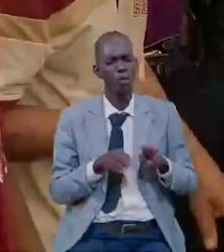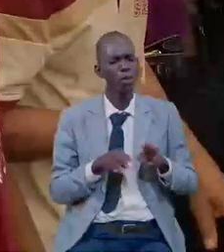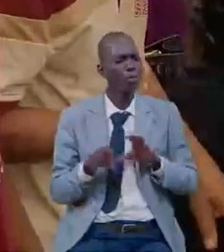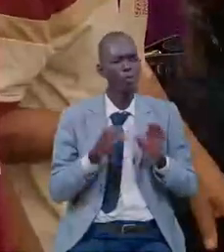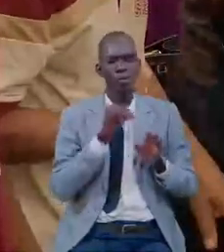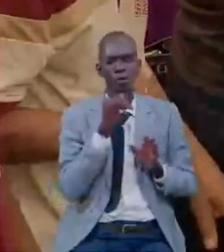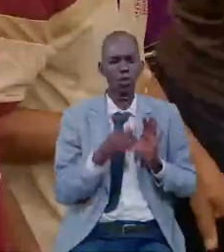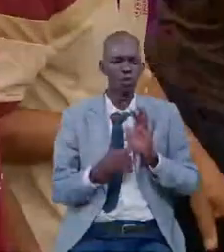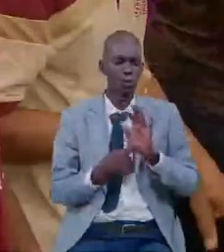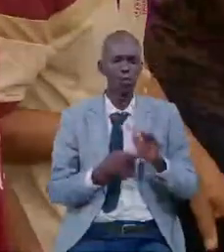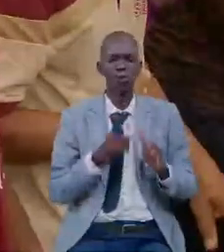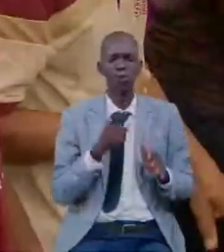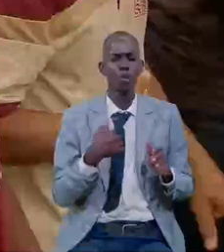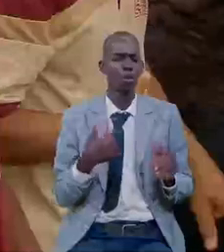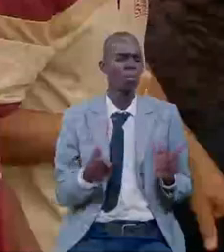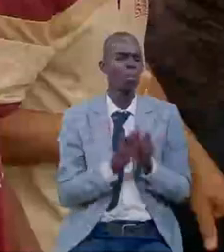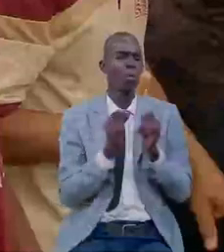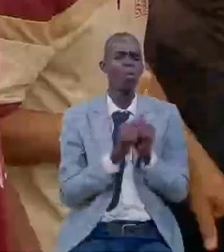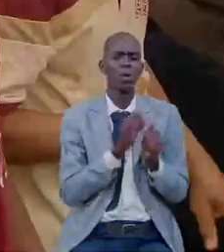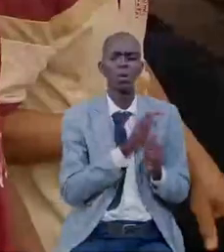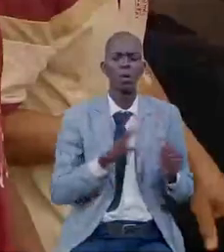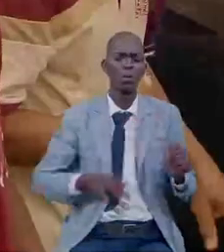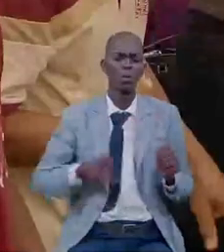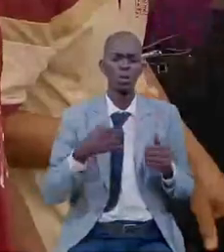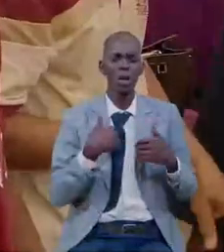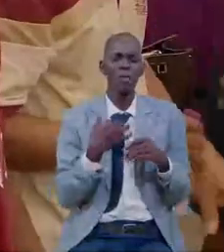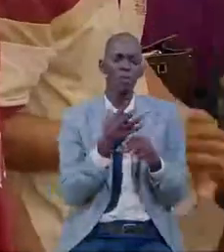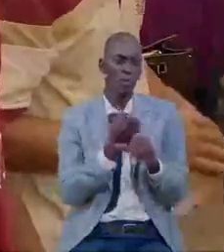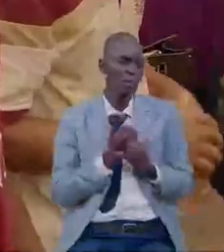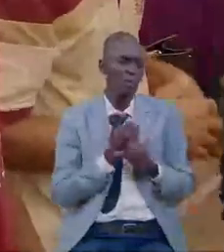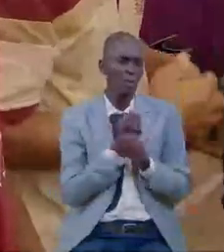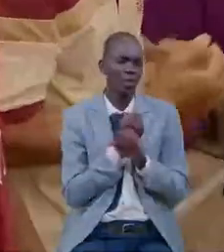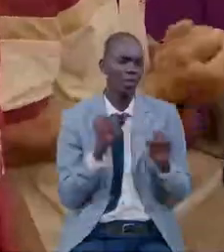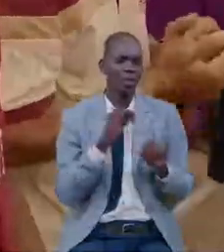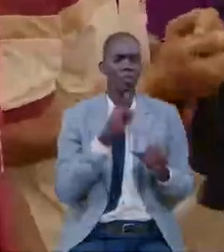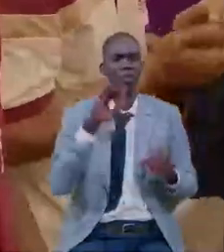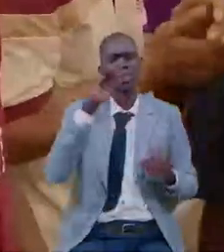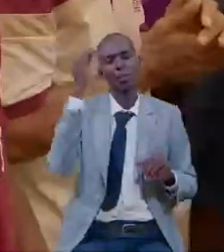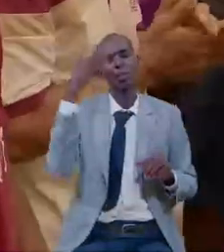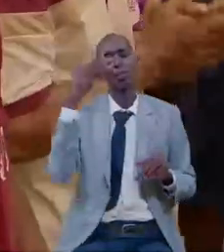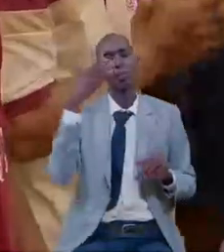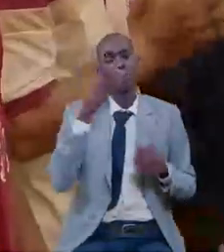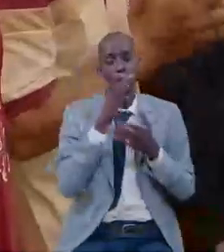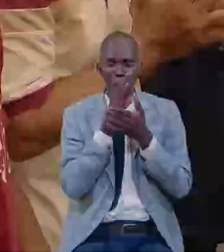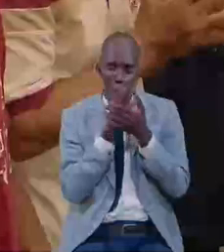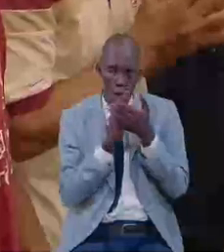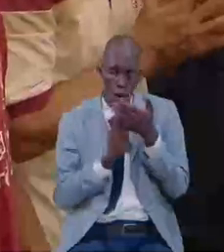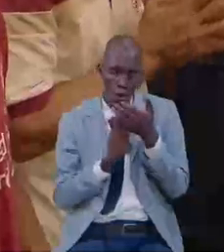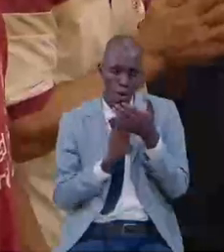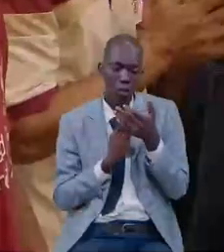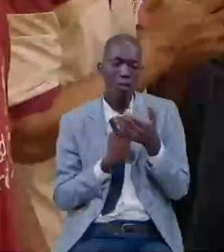et que vous avez la foi salvatrice. La douceur, la bénignité,